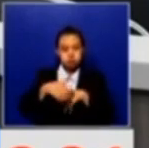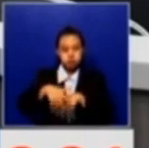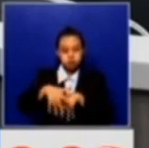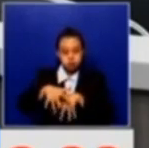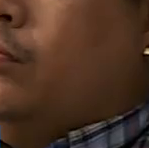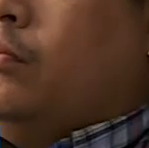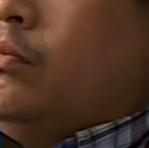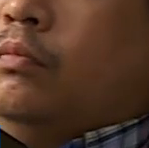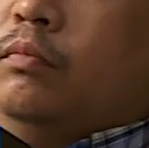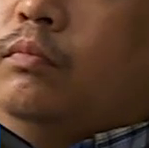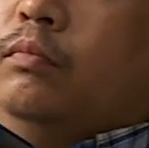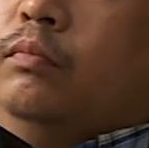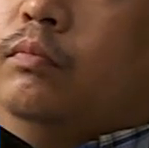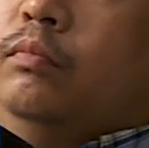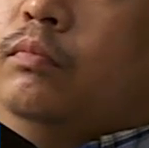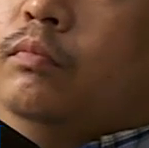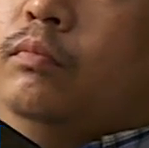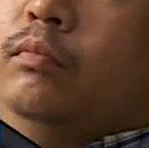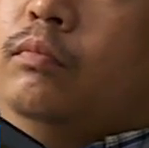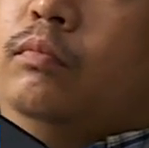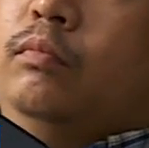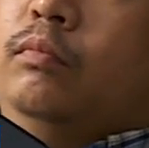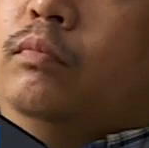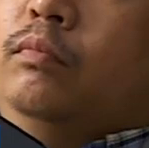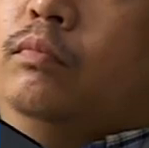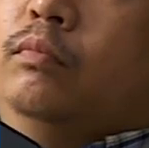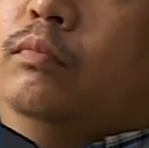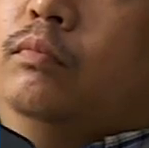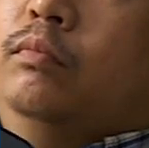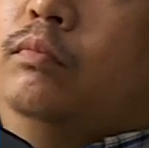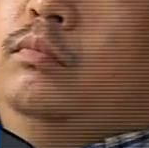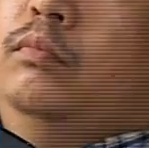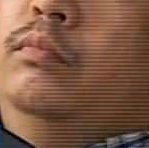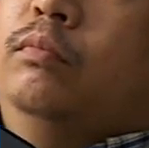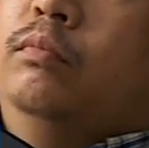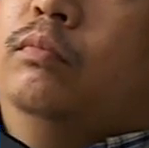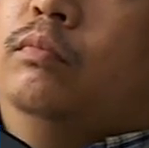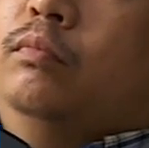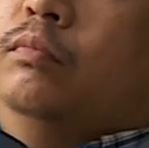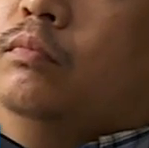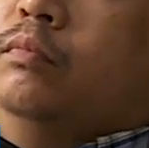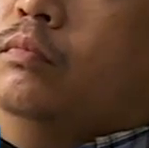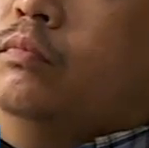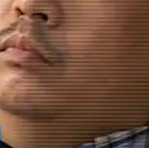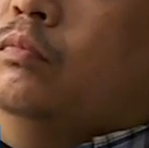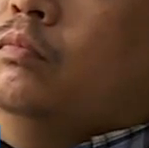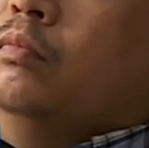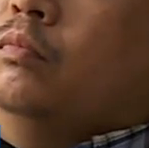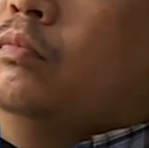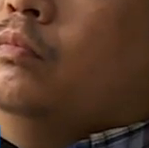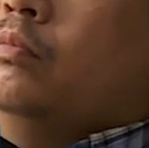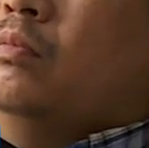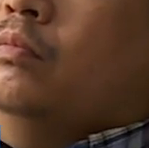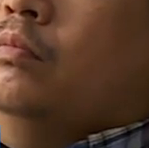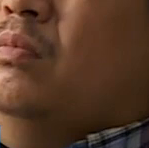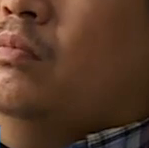นักศึกษาที่ชุมนุมมีการพูดเรื่องซึ่งไม่เหมาะสมซึ่งณเวลานี้ก็ยังไม่มีใครบอกว่าเรื่องนั้นผิดกฎหมายหรือไม่อย่างไรนะครับเพียงแต่ว่